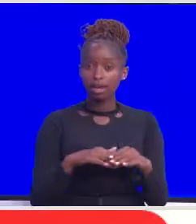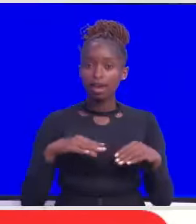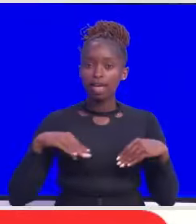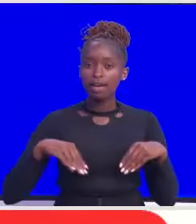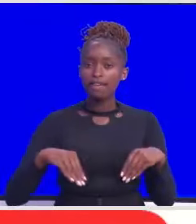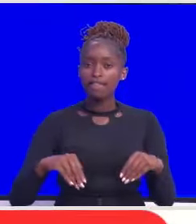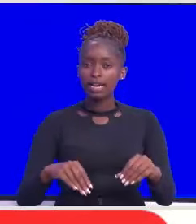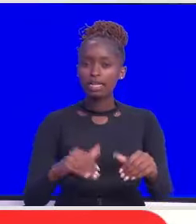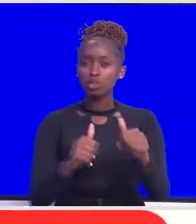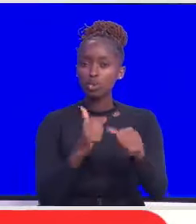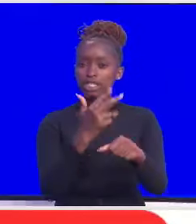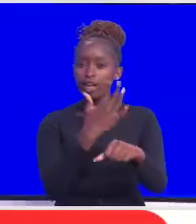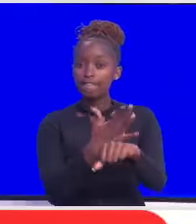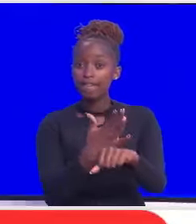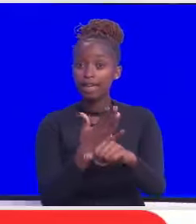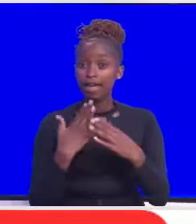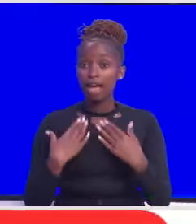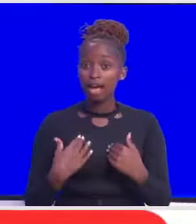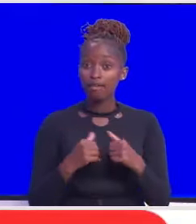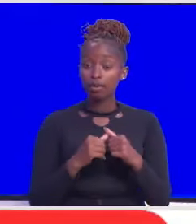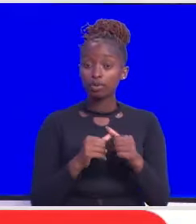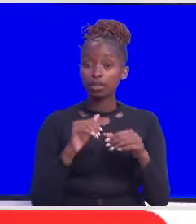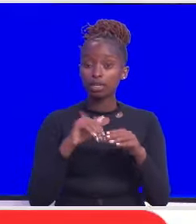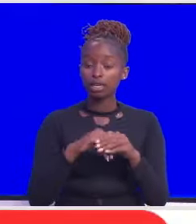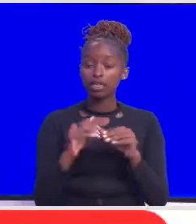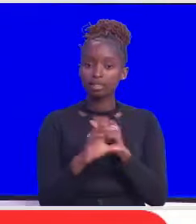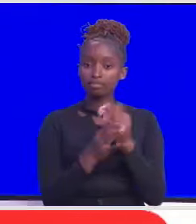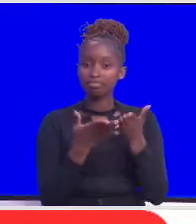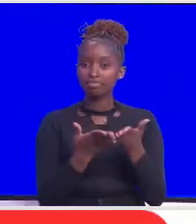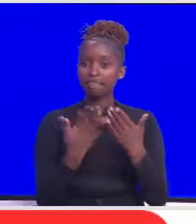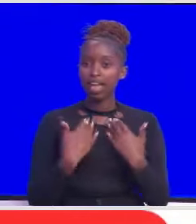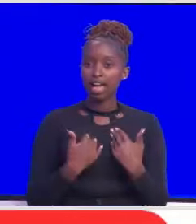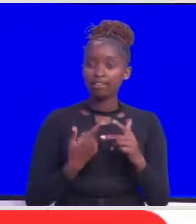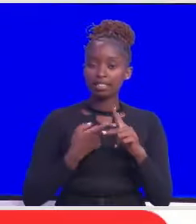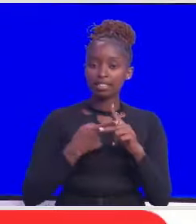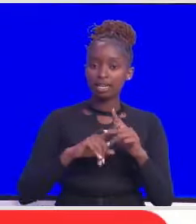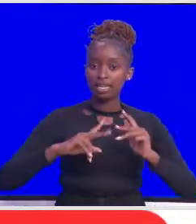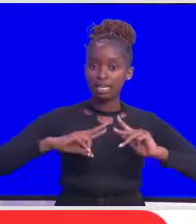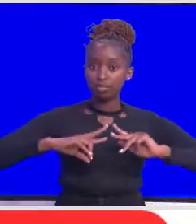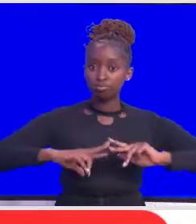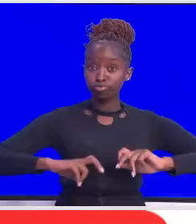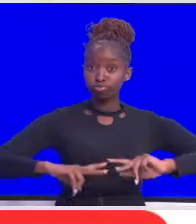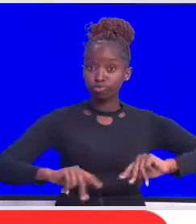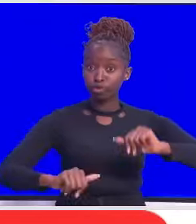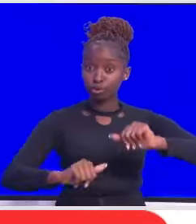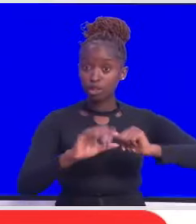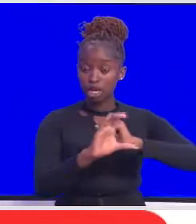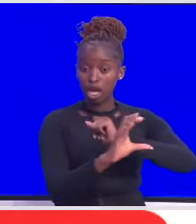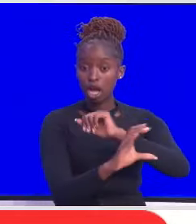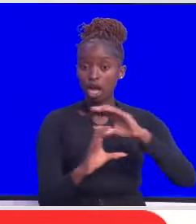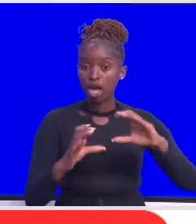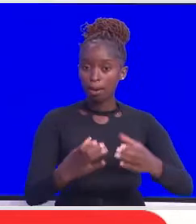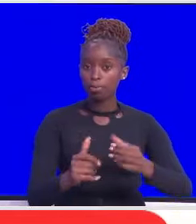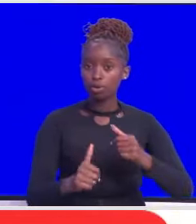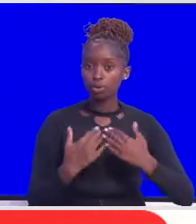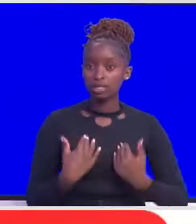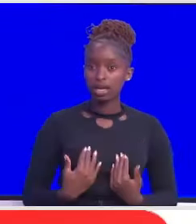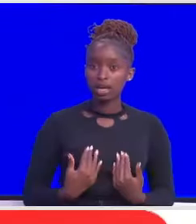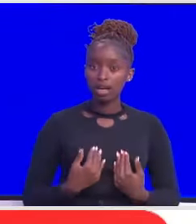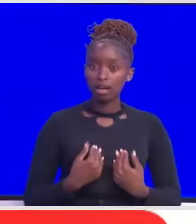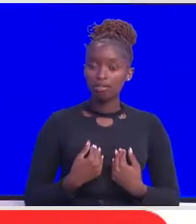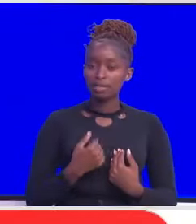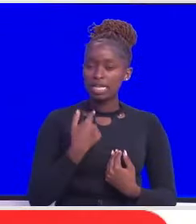ya idara ya uchunguzi wa jinai nchini DCI imeanzisha uchunguzi wa kampuni zinazodaiwa kusambaza mbolea hiyo bandia.